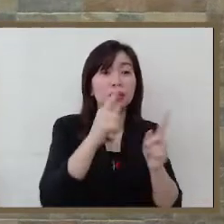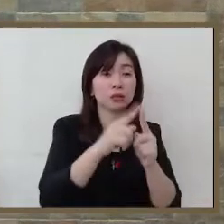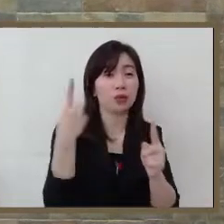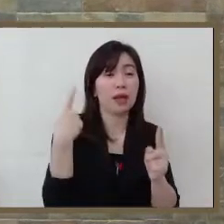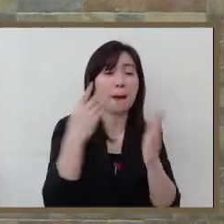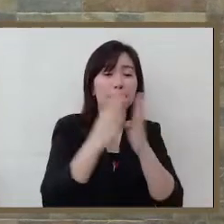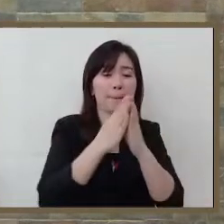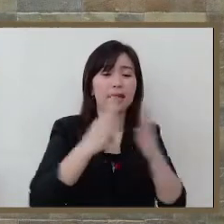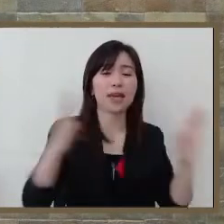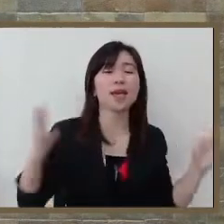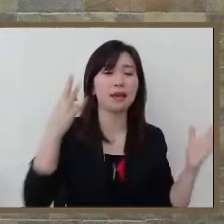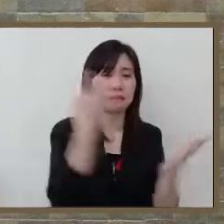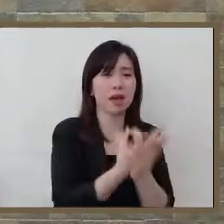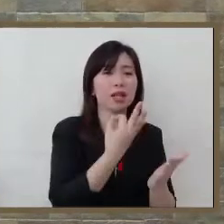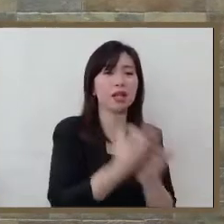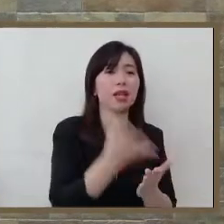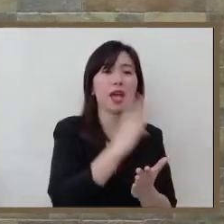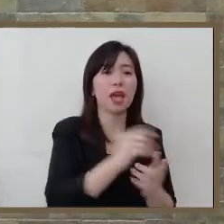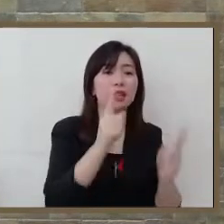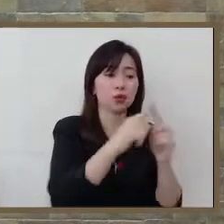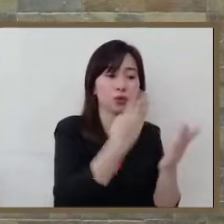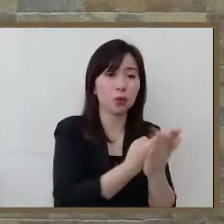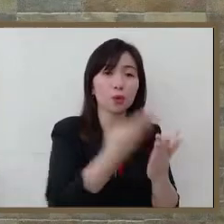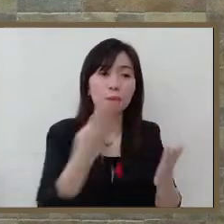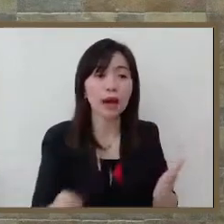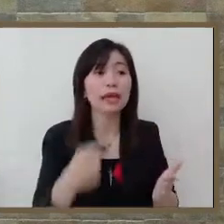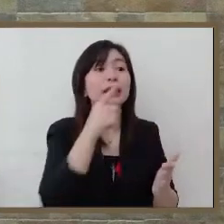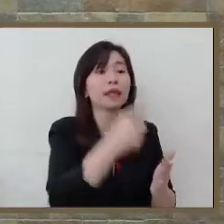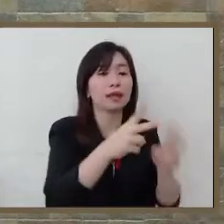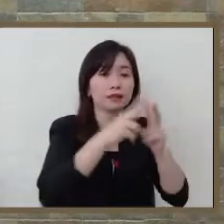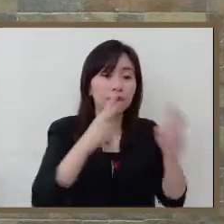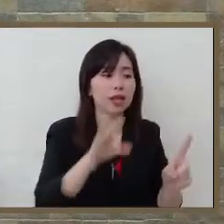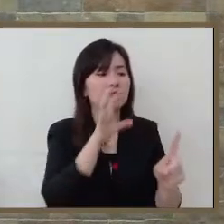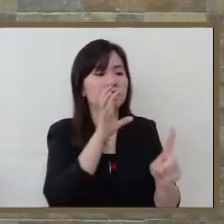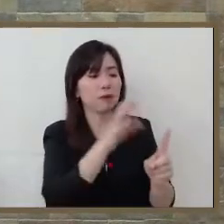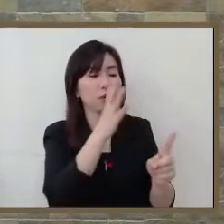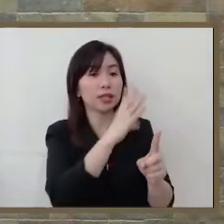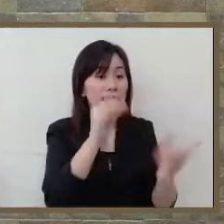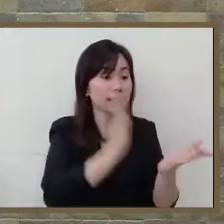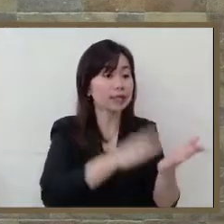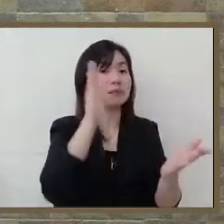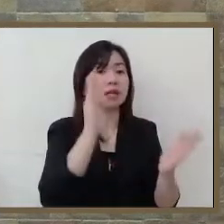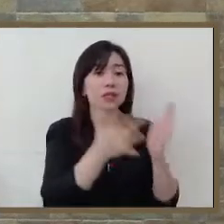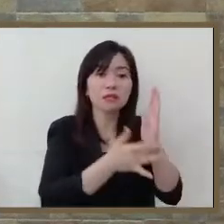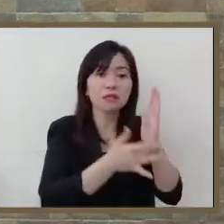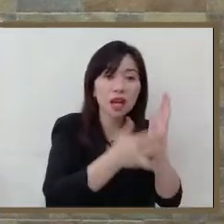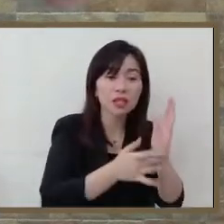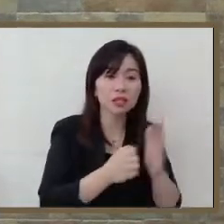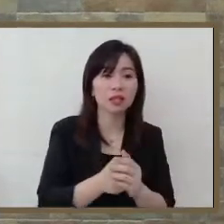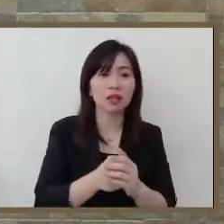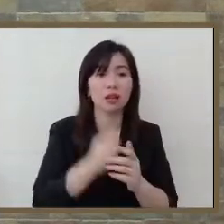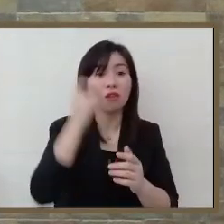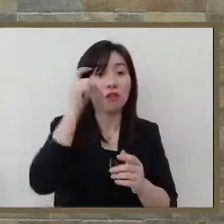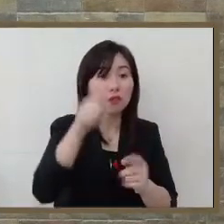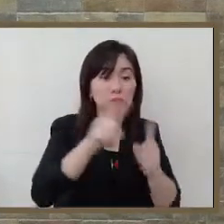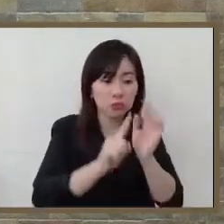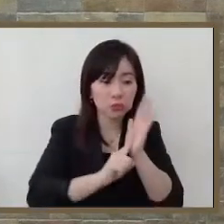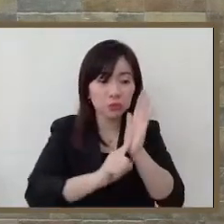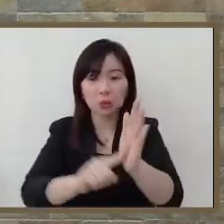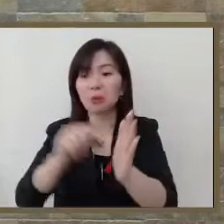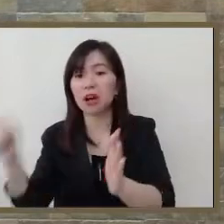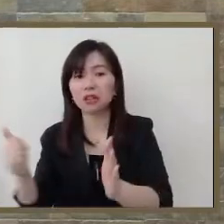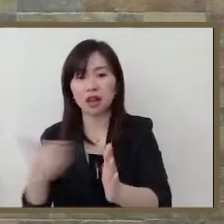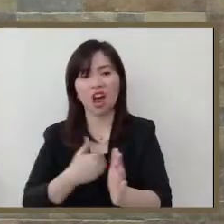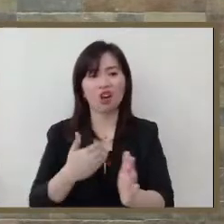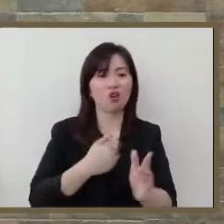malaki, para mabili mo ang isang bagay, para sabihin na iba ka sa mundo na ito. Hindi mo kailangan ng bagay